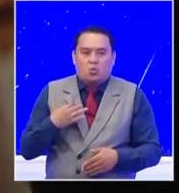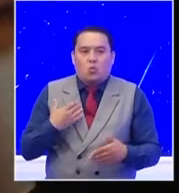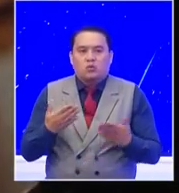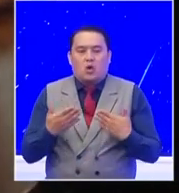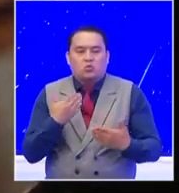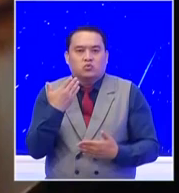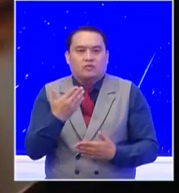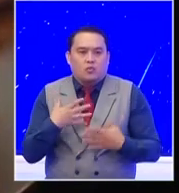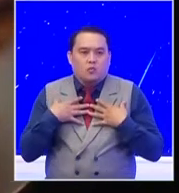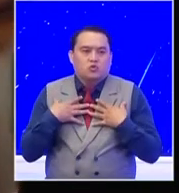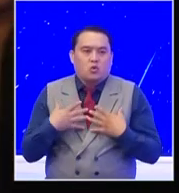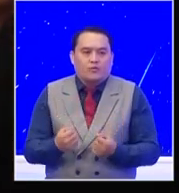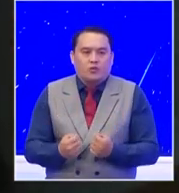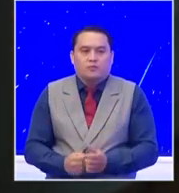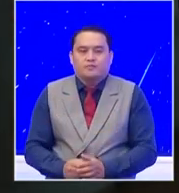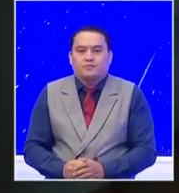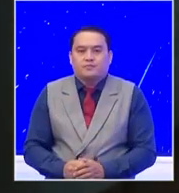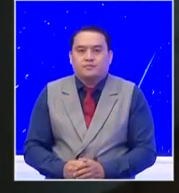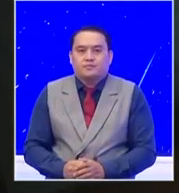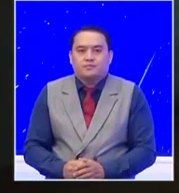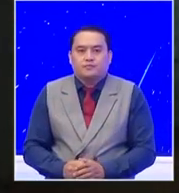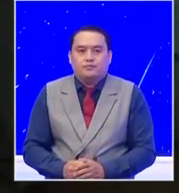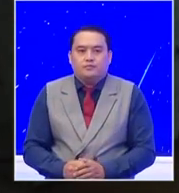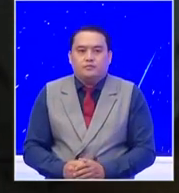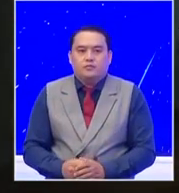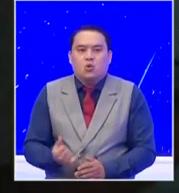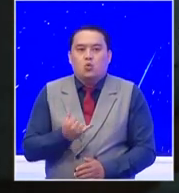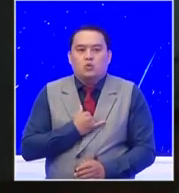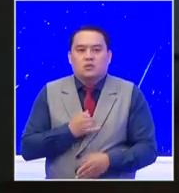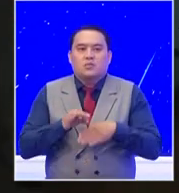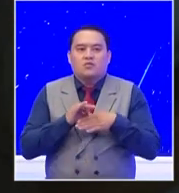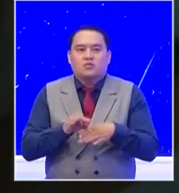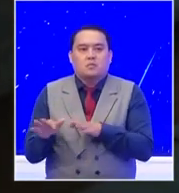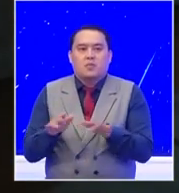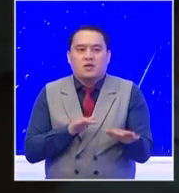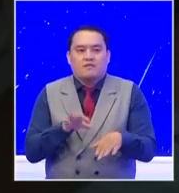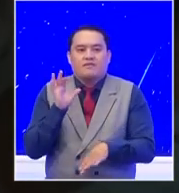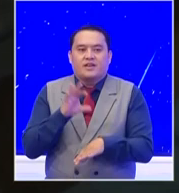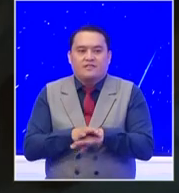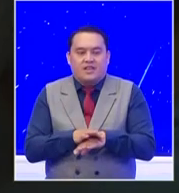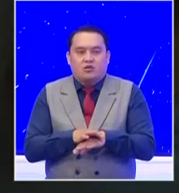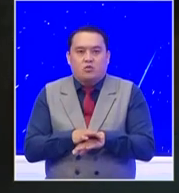относится к своему здоровью. На сегодняшний момент у нас идет мероприятие по выявлению